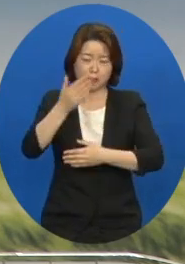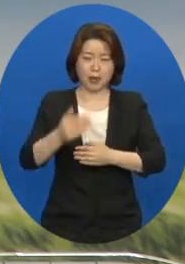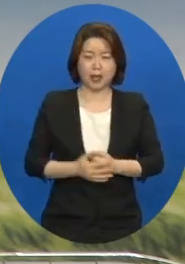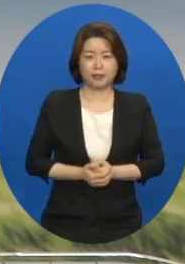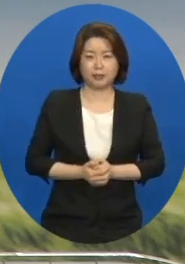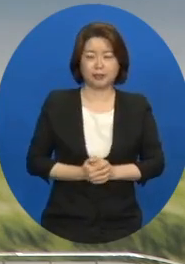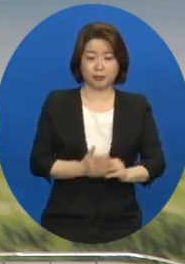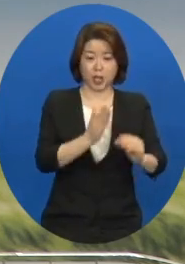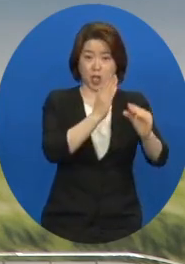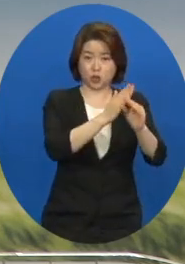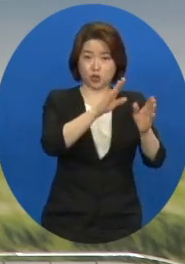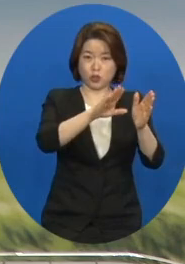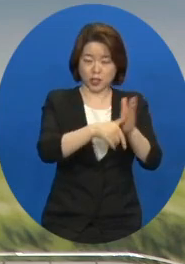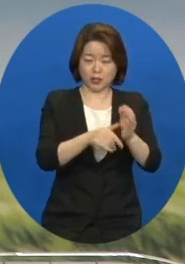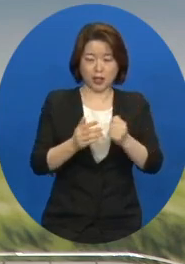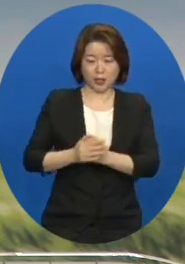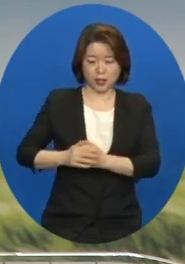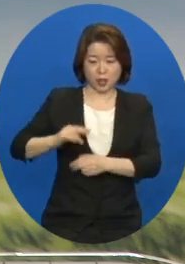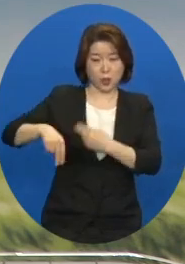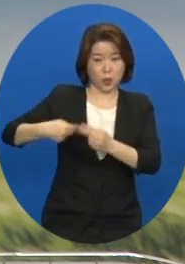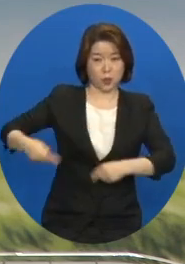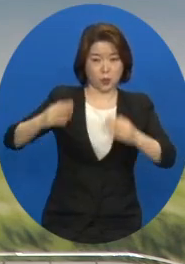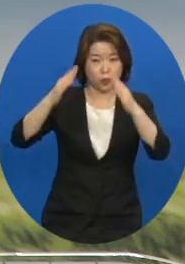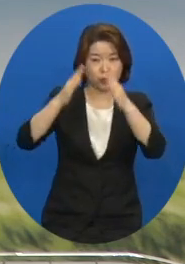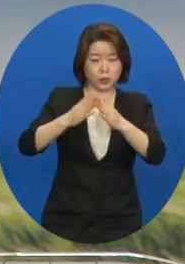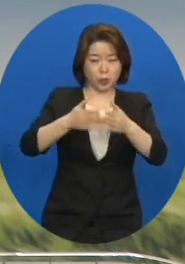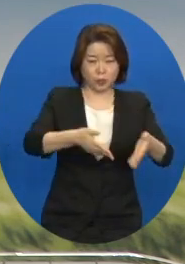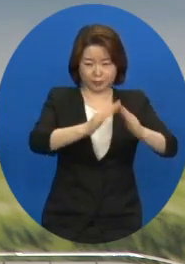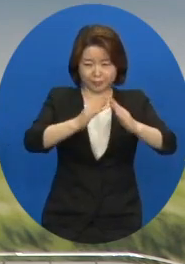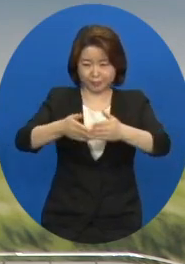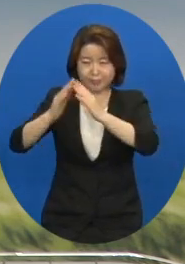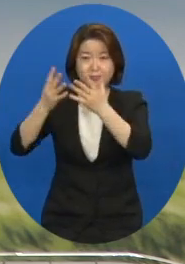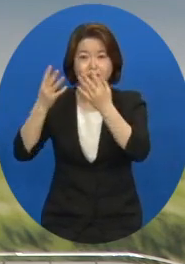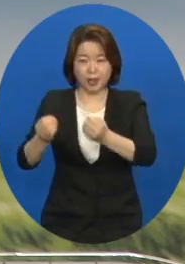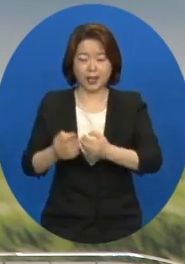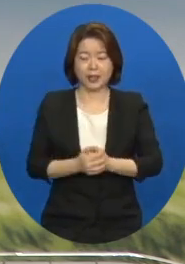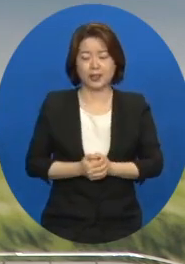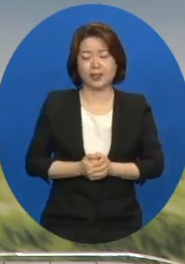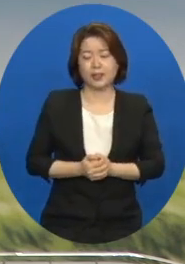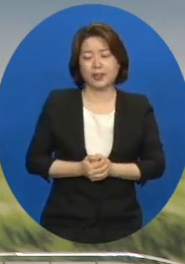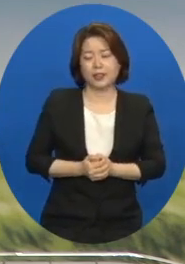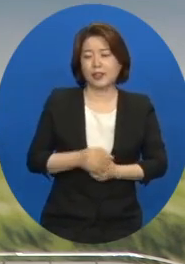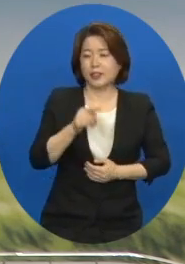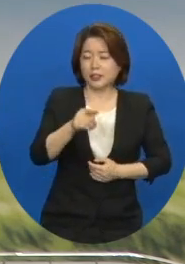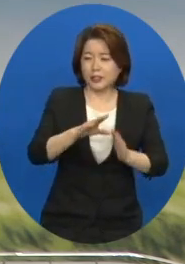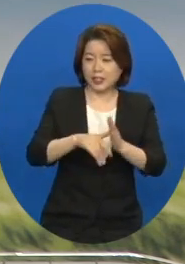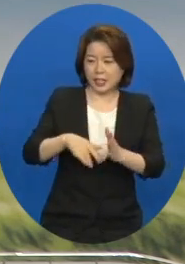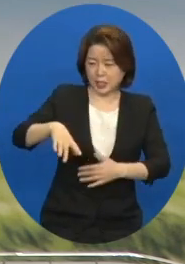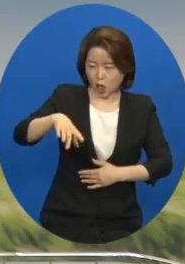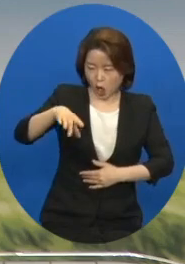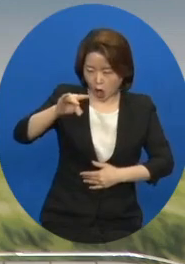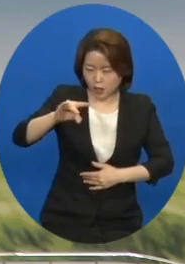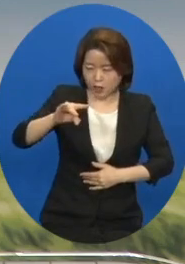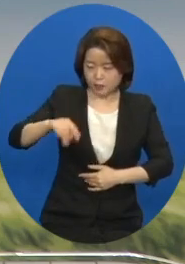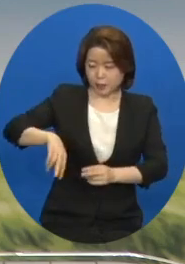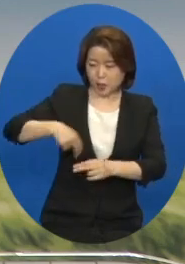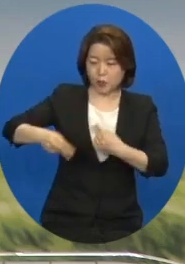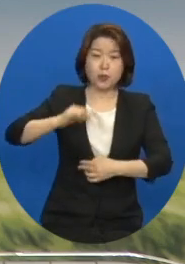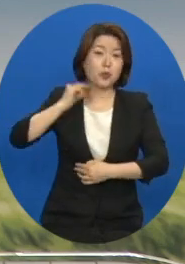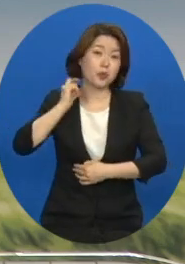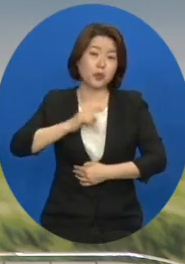수도원이 많이 세워졌었는데 그때 수도사들, 처음 수도원에 들어오는 그런